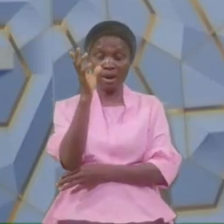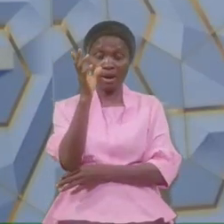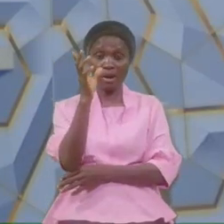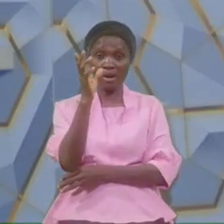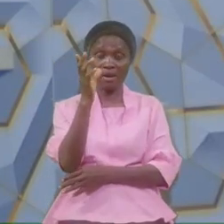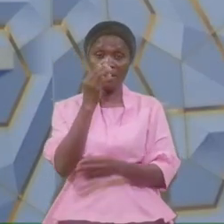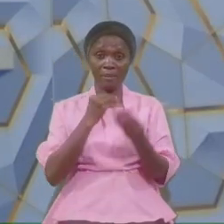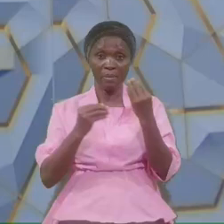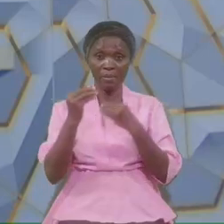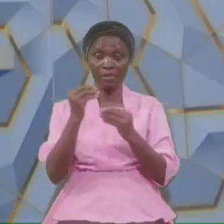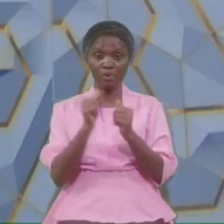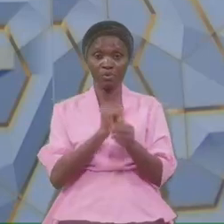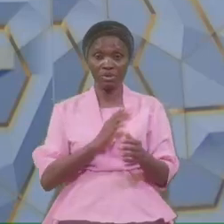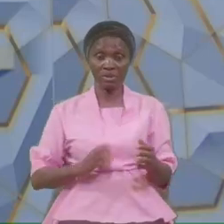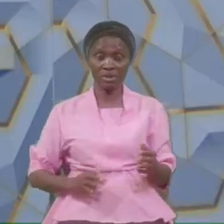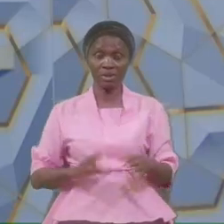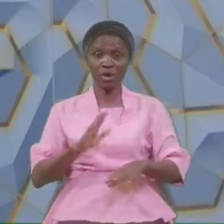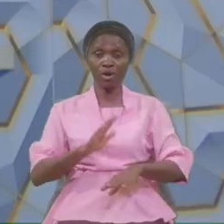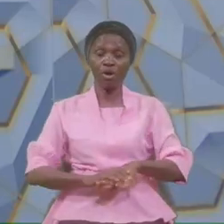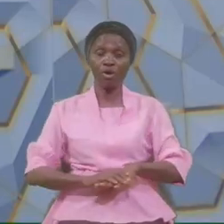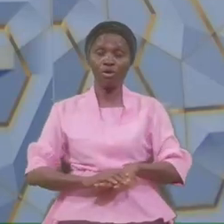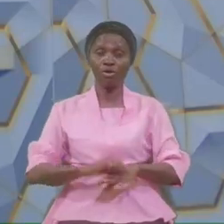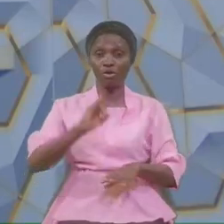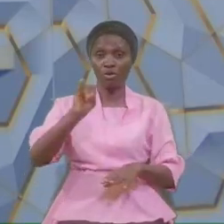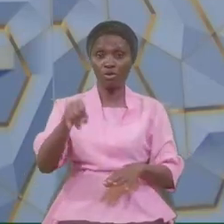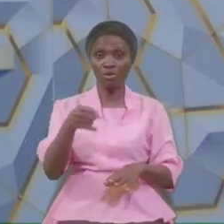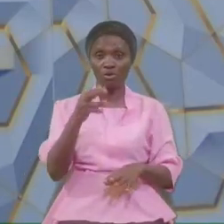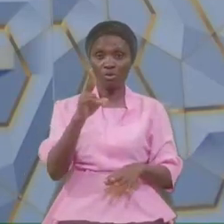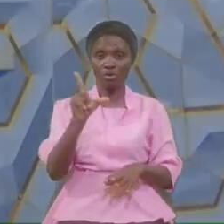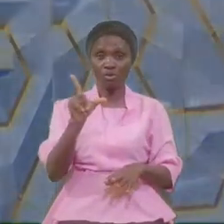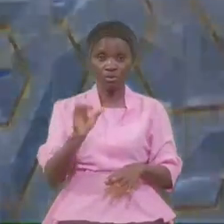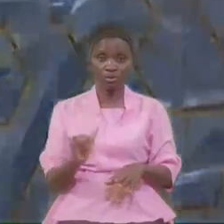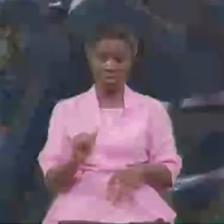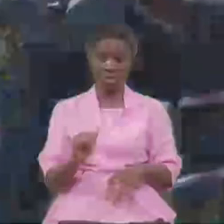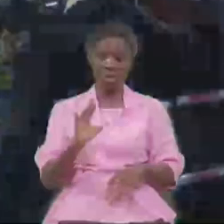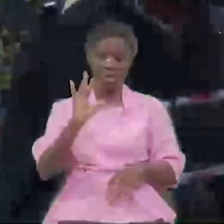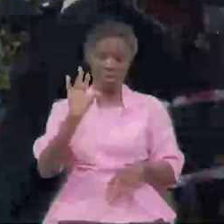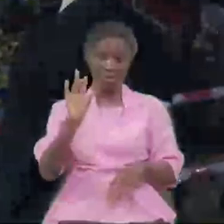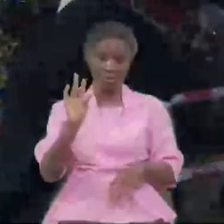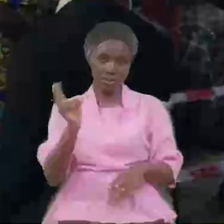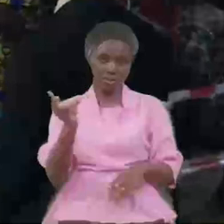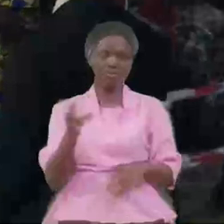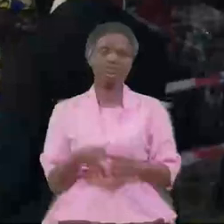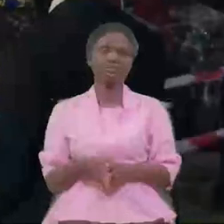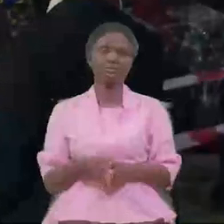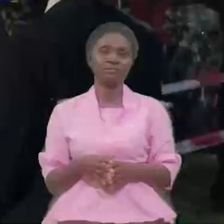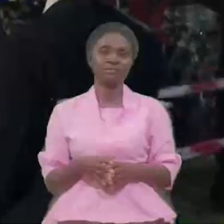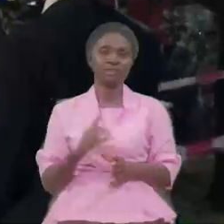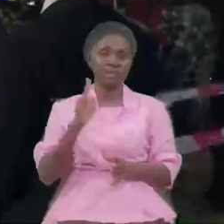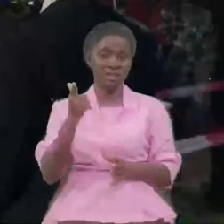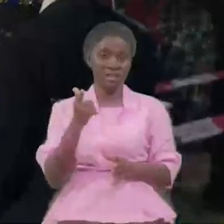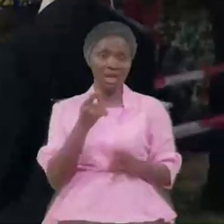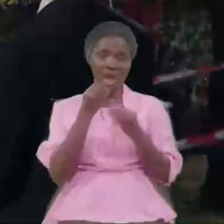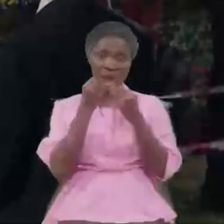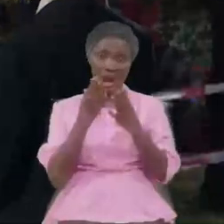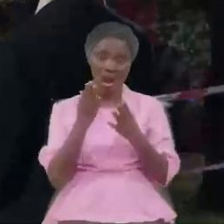Le dimanche 7 juillet 2024, vous aurez plus de détails au